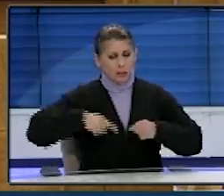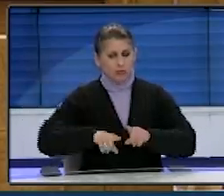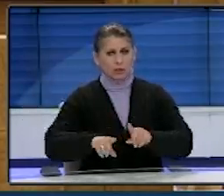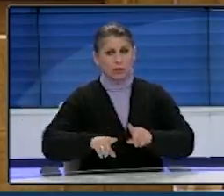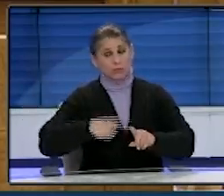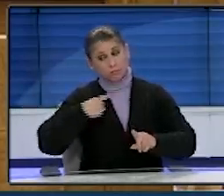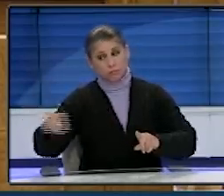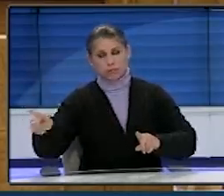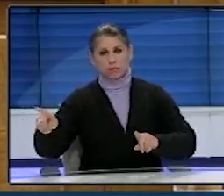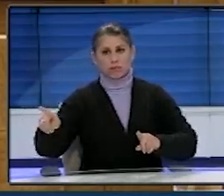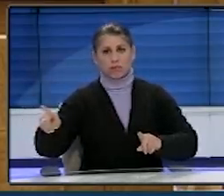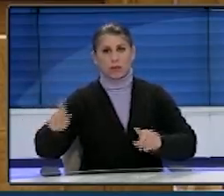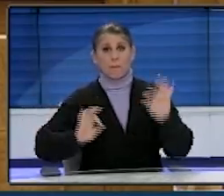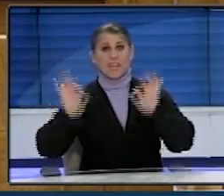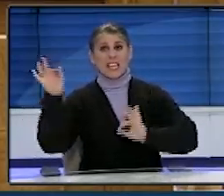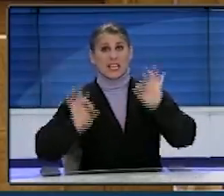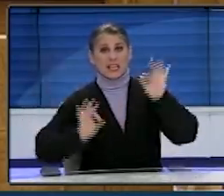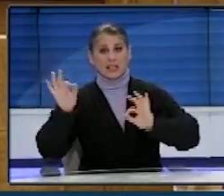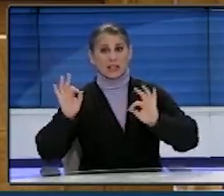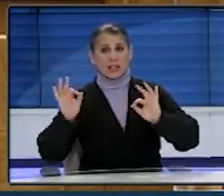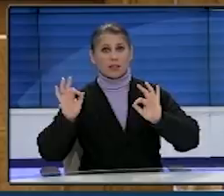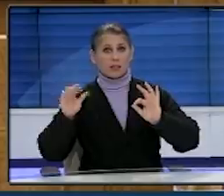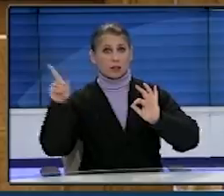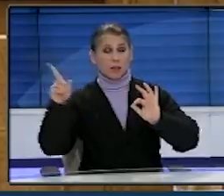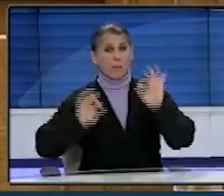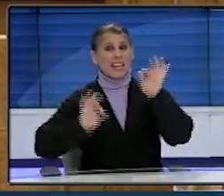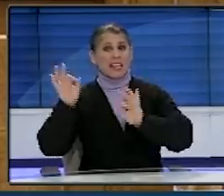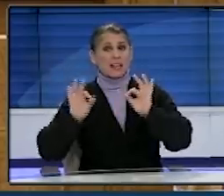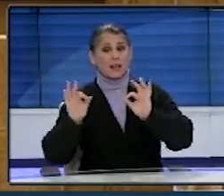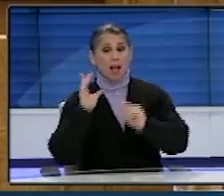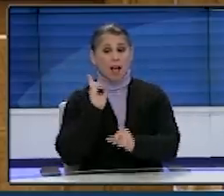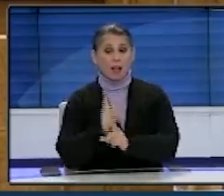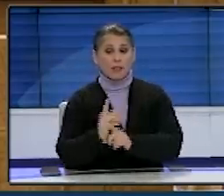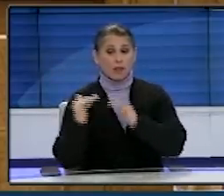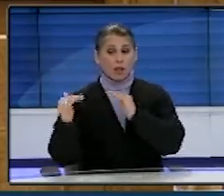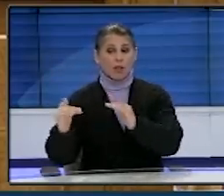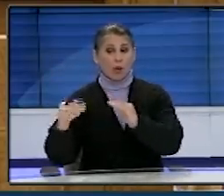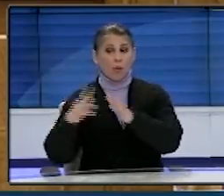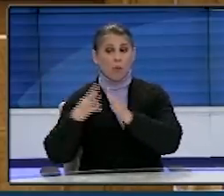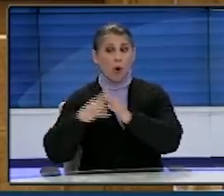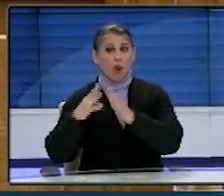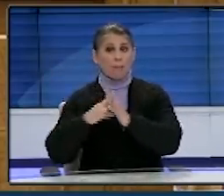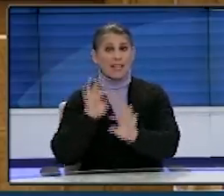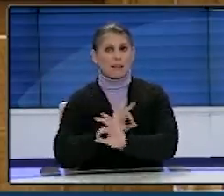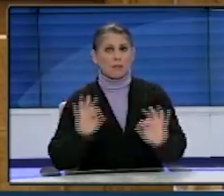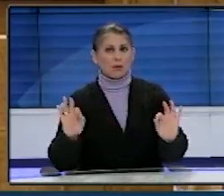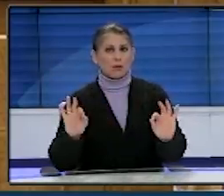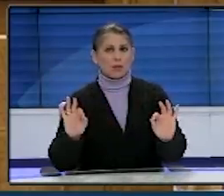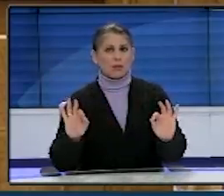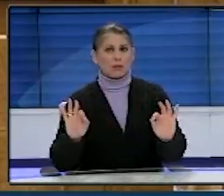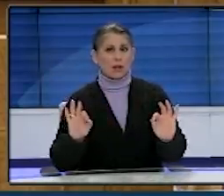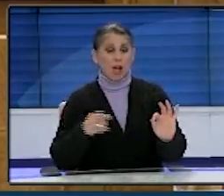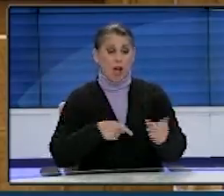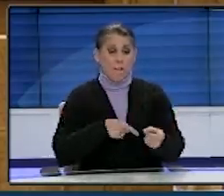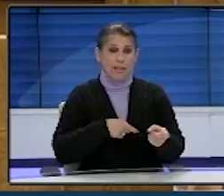τις πυρηνικές δυνάμεις αποτροπής της χώρας του να βρίσκονται σε ειδικό καθεστώς πολεμικής ετοιμότητας. Ενώ